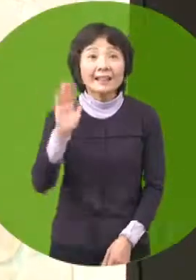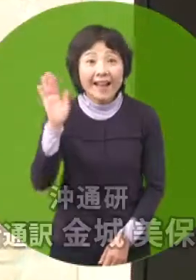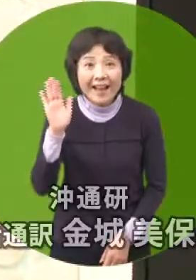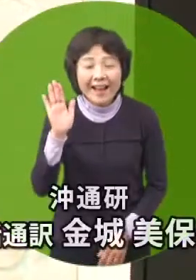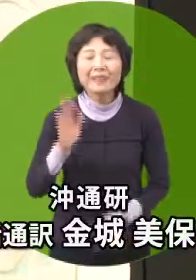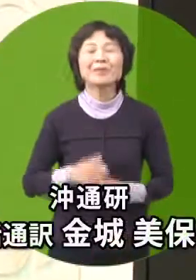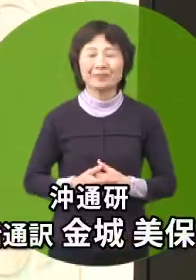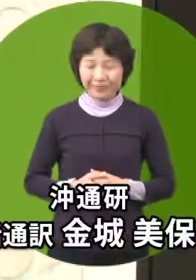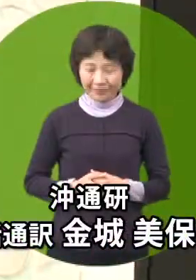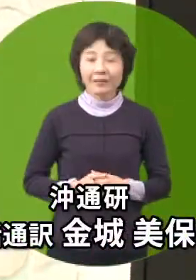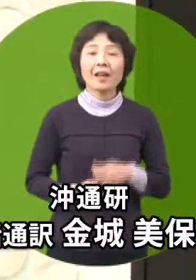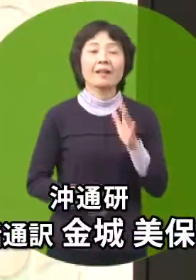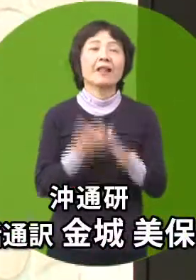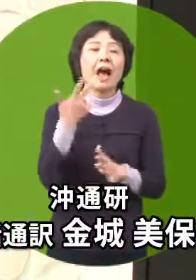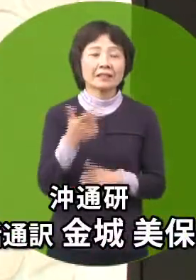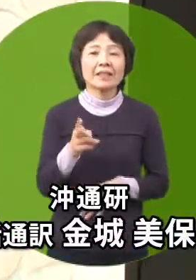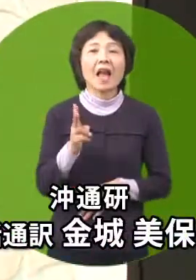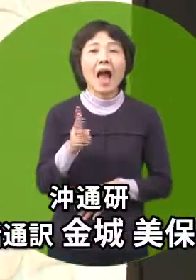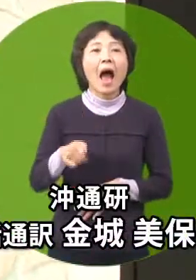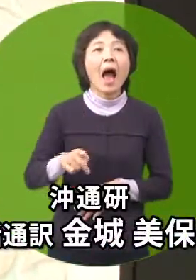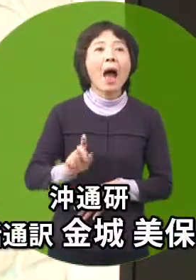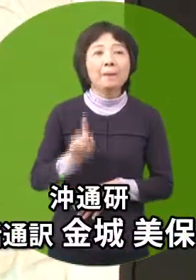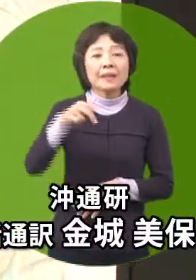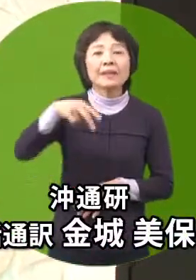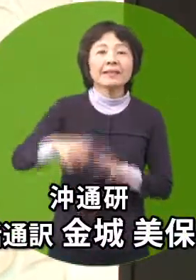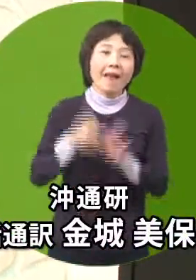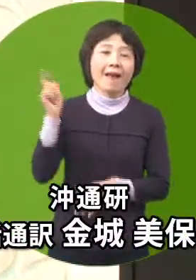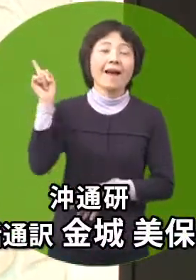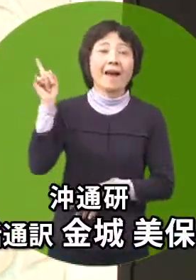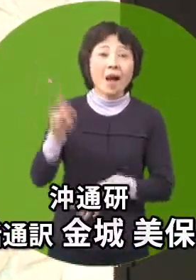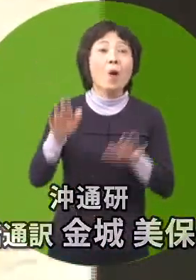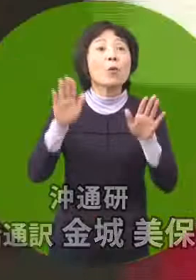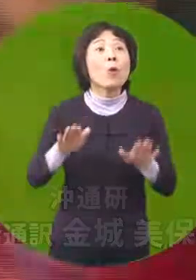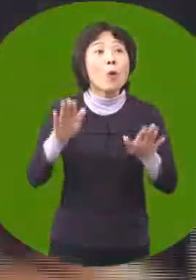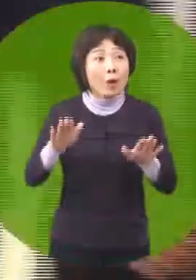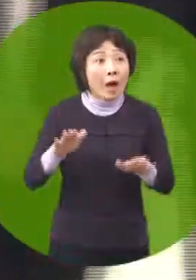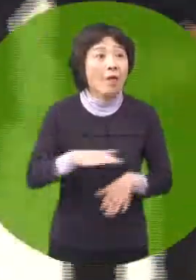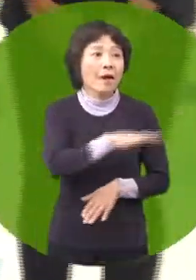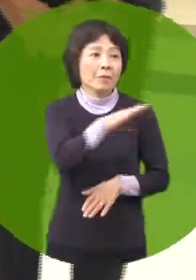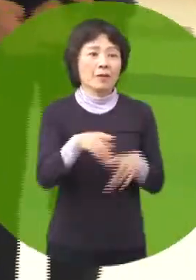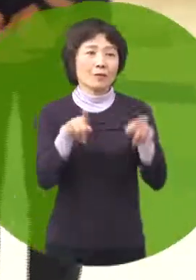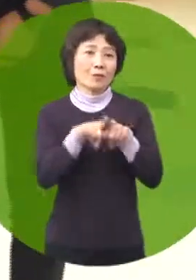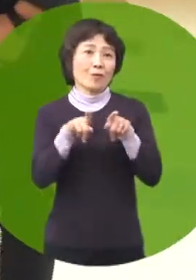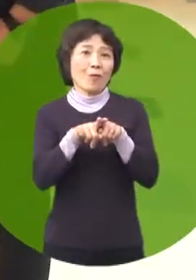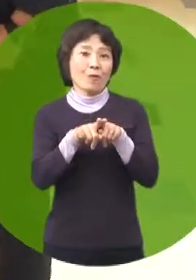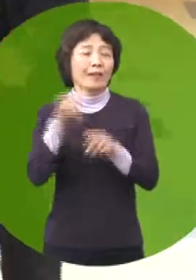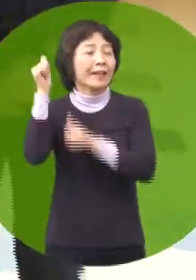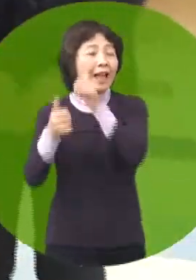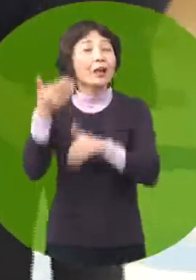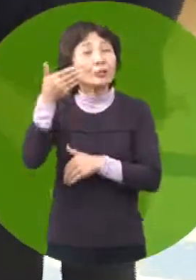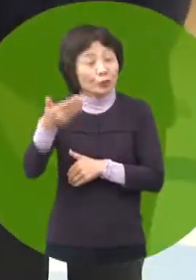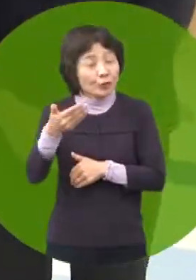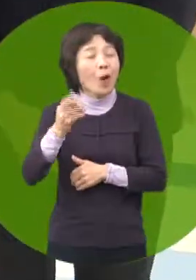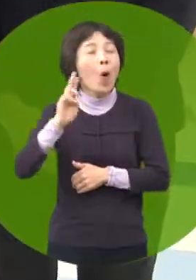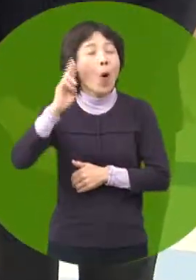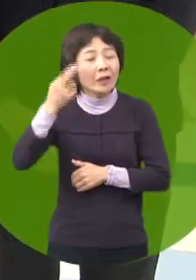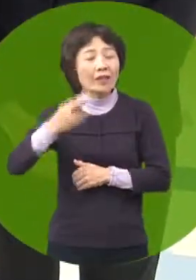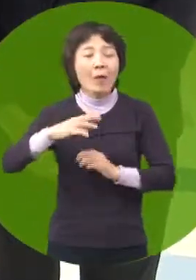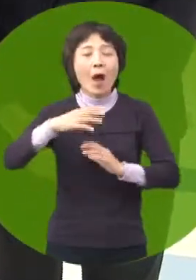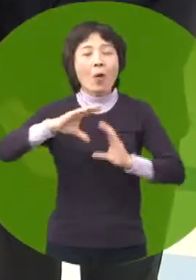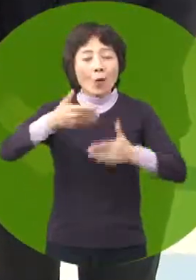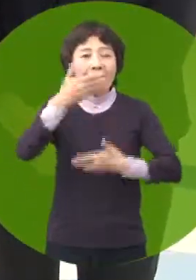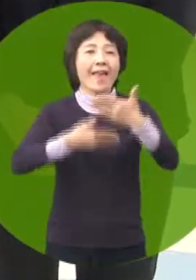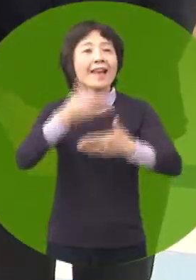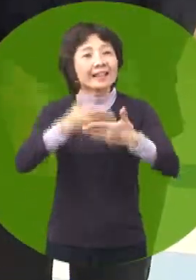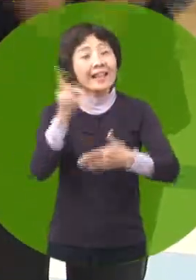ハイタイ、那覇市のハピナハにやってきました。今回はこちらの皆さんと第9回沖縄国際映画祭